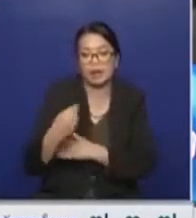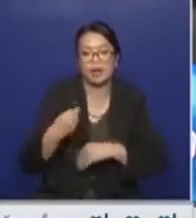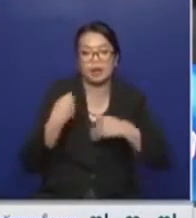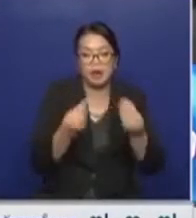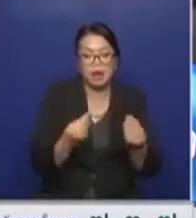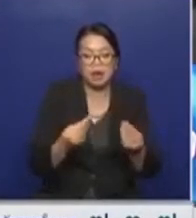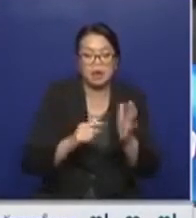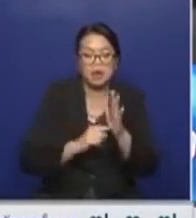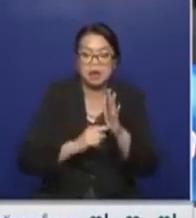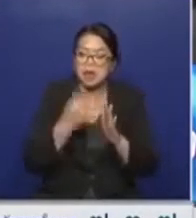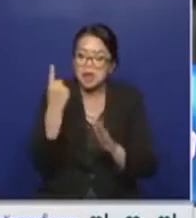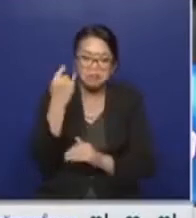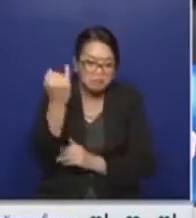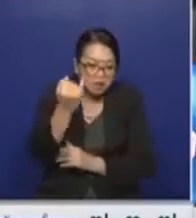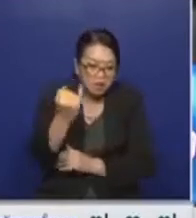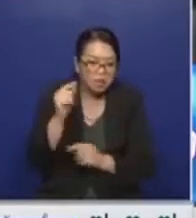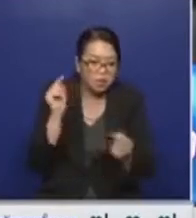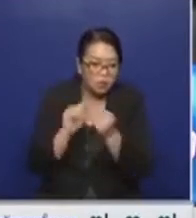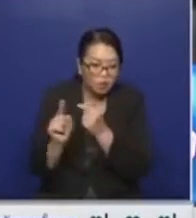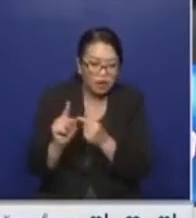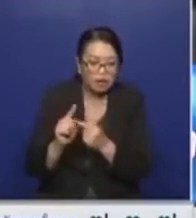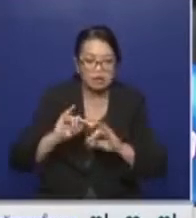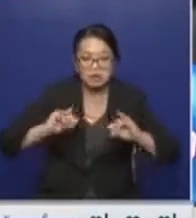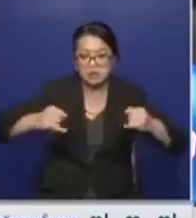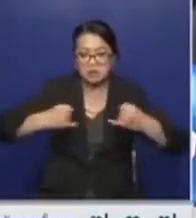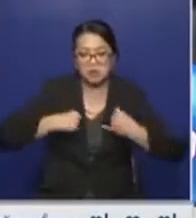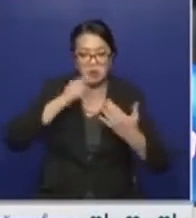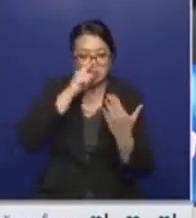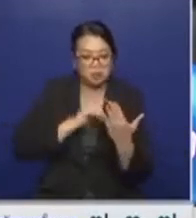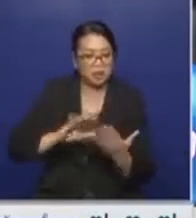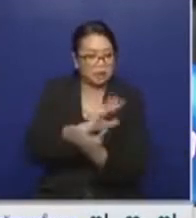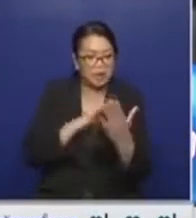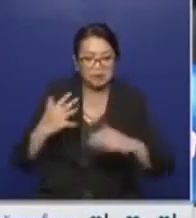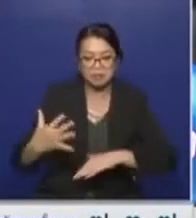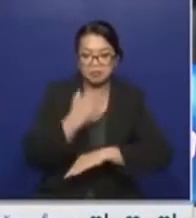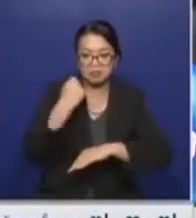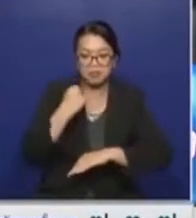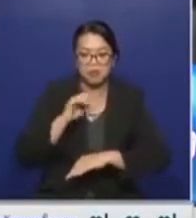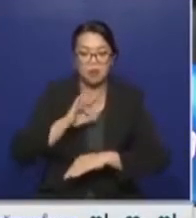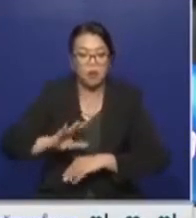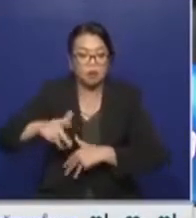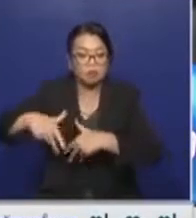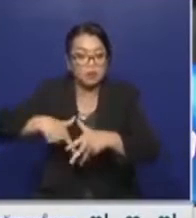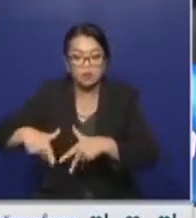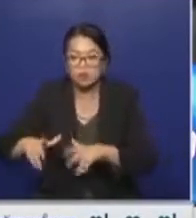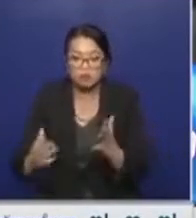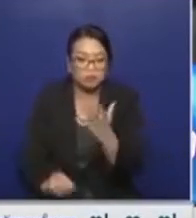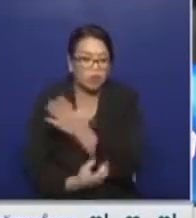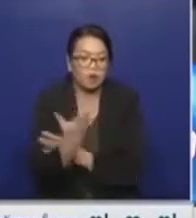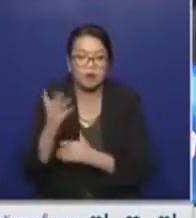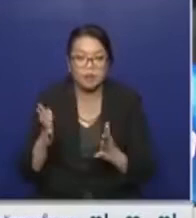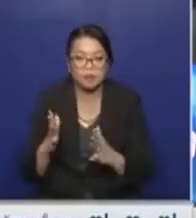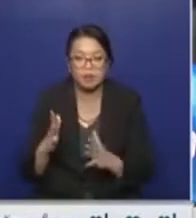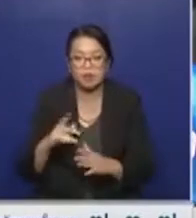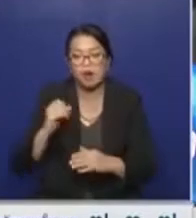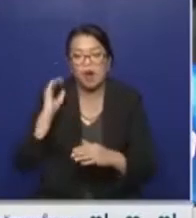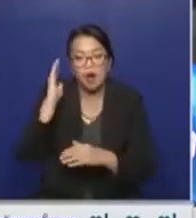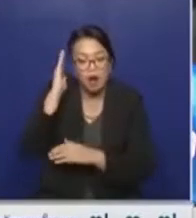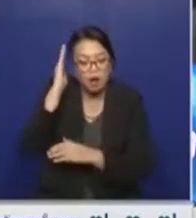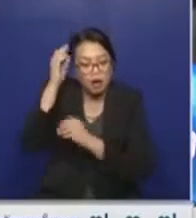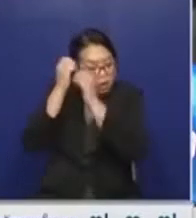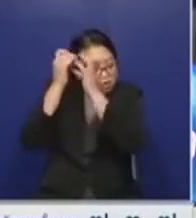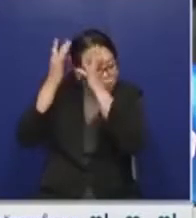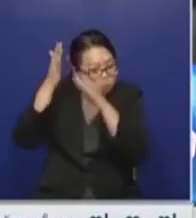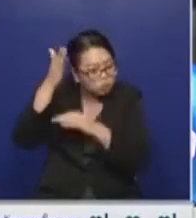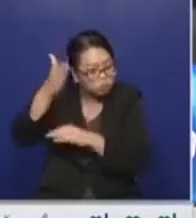เลวร้ายค่ะท่านประธานความเป็นเจ้าของประเทศของประชาชนนะคะแล้วก็อนาคตของพวกเขาเนี่ยค่อยๆเลือนหายไป